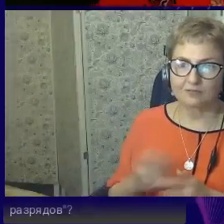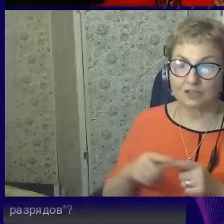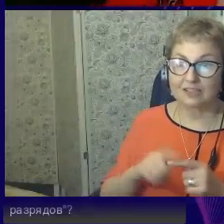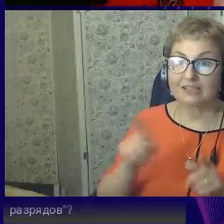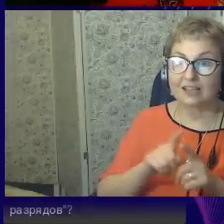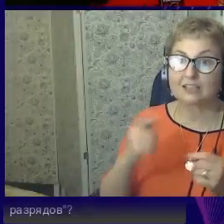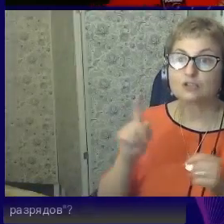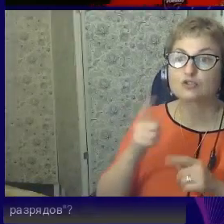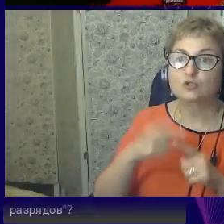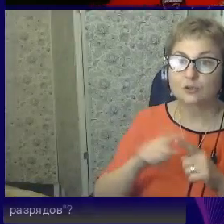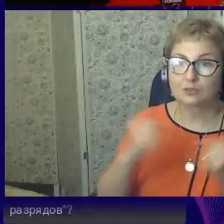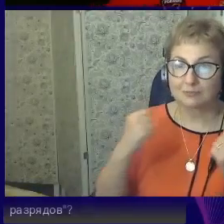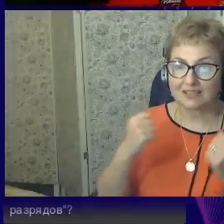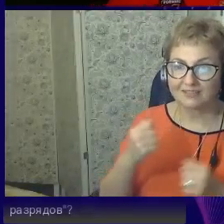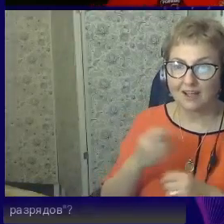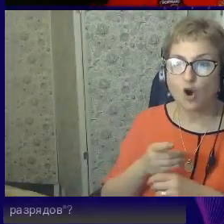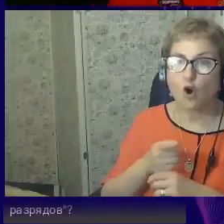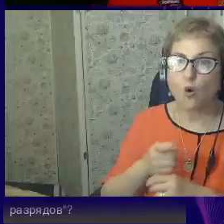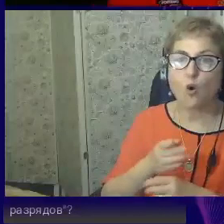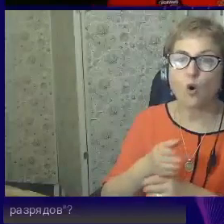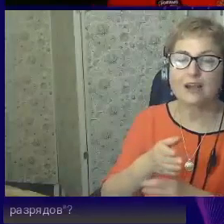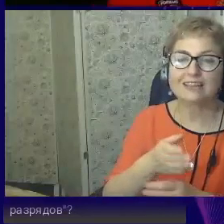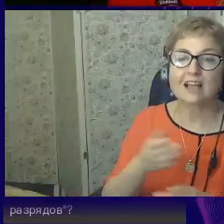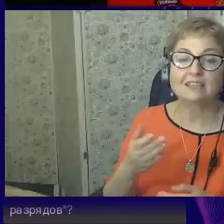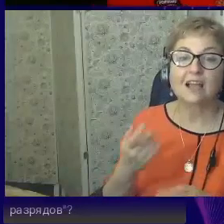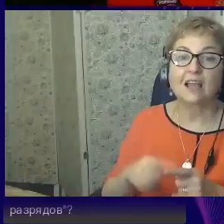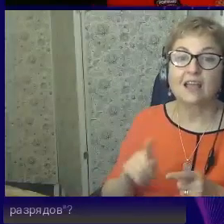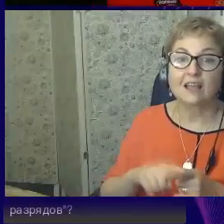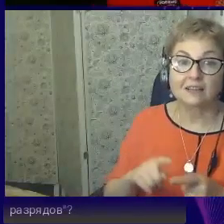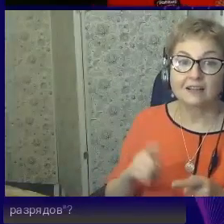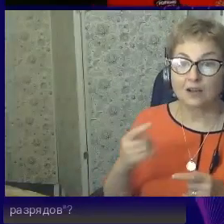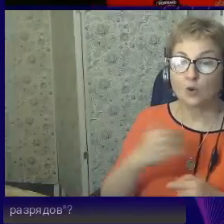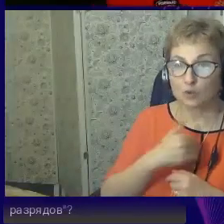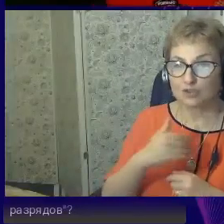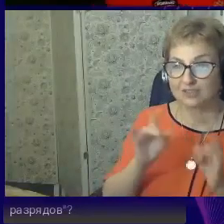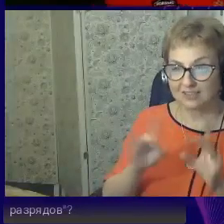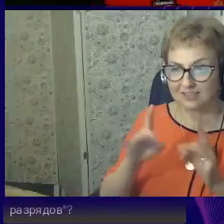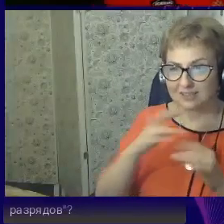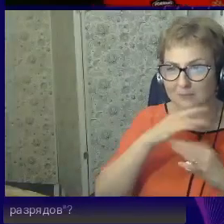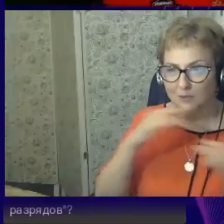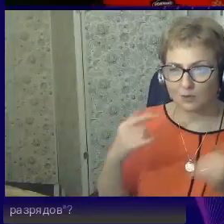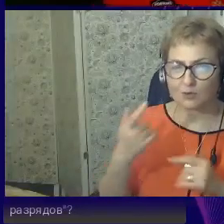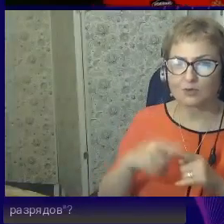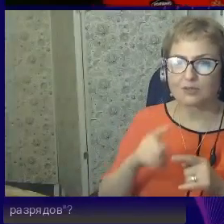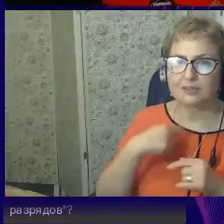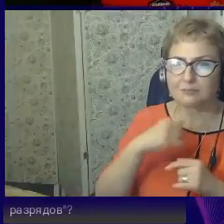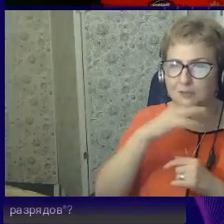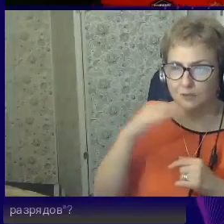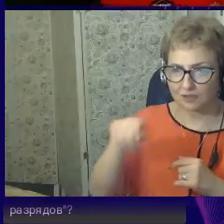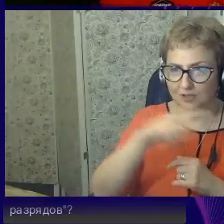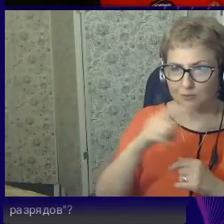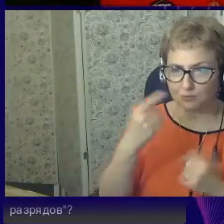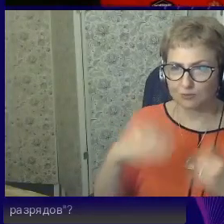Так, итак, значит, что такое спортивное ориентирование? Мне хочется рассказать вам много, но я думаю, что многие из